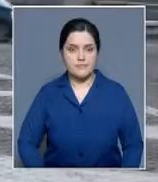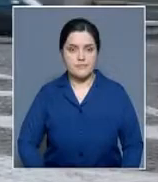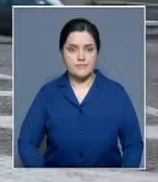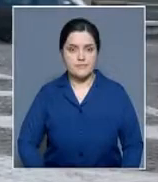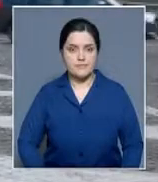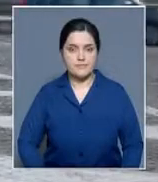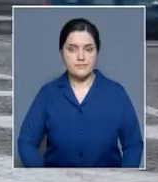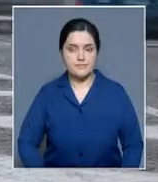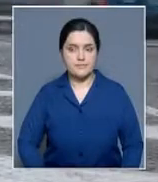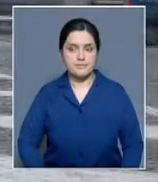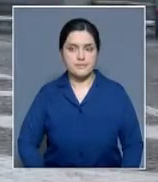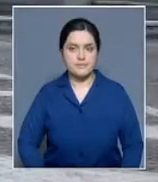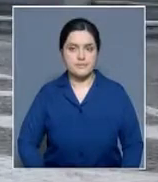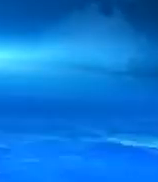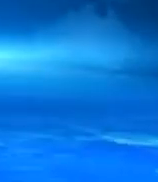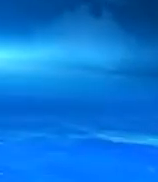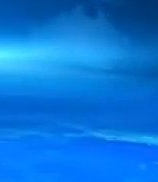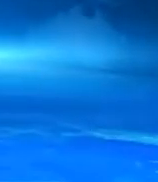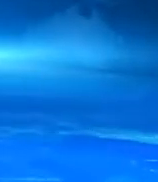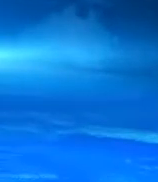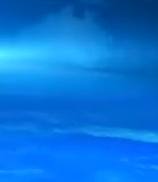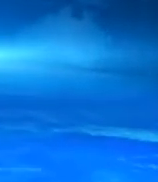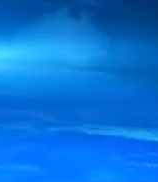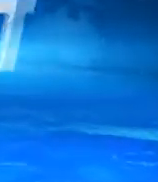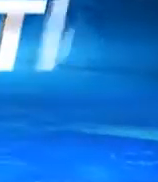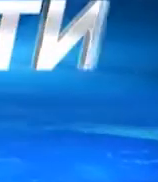24, Италия.